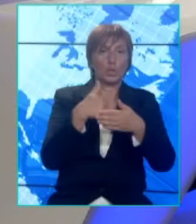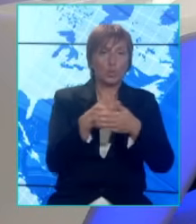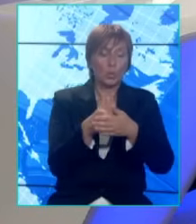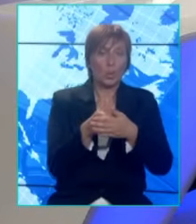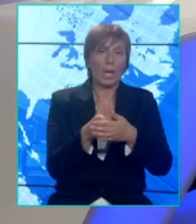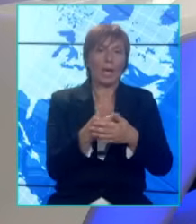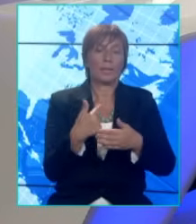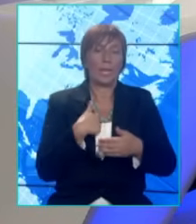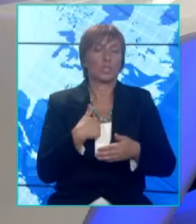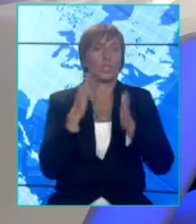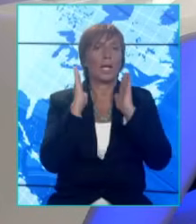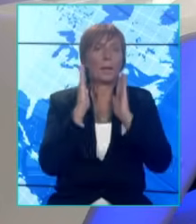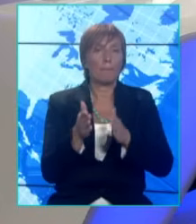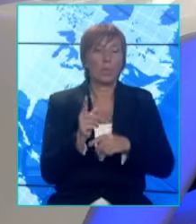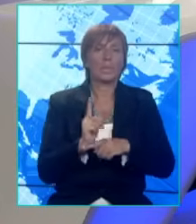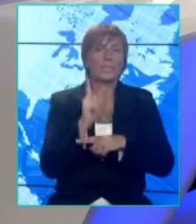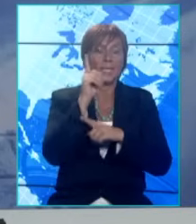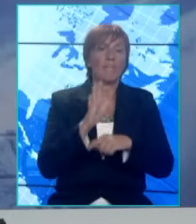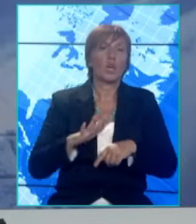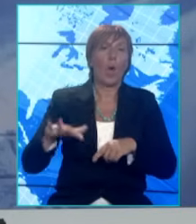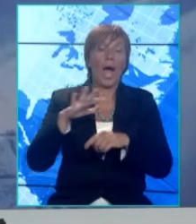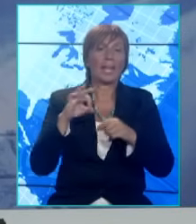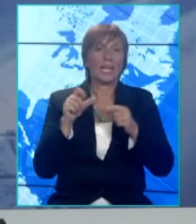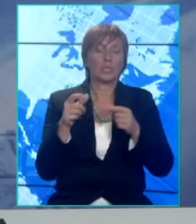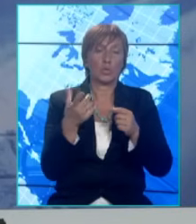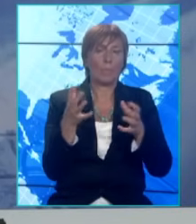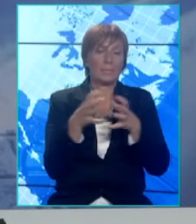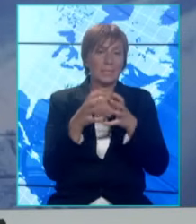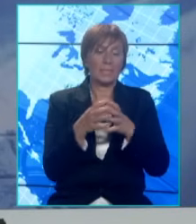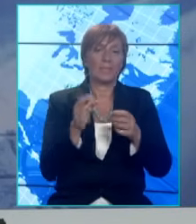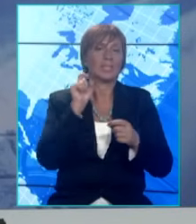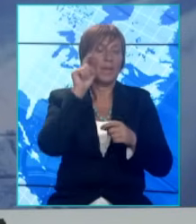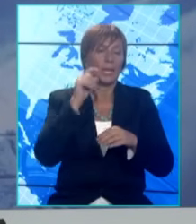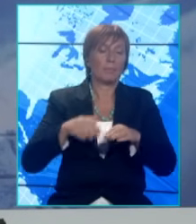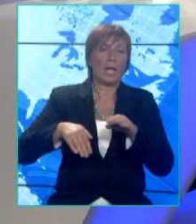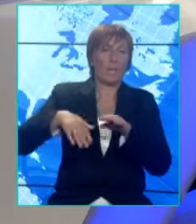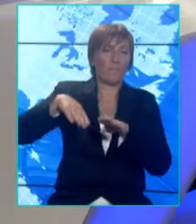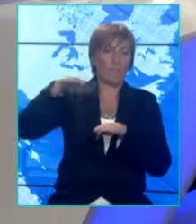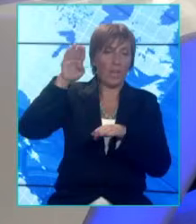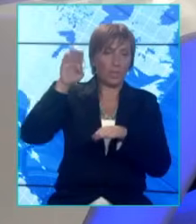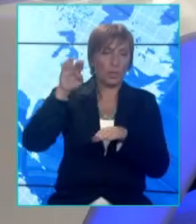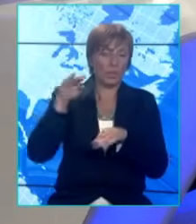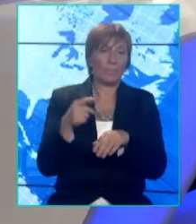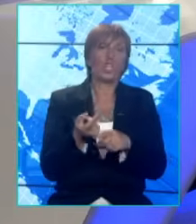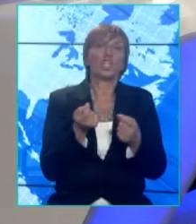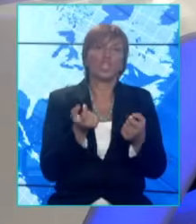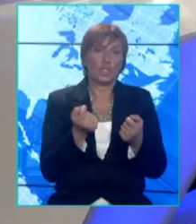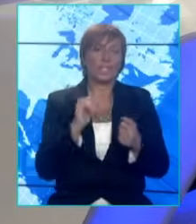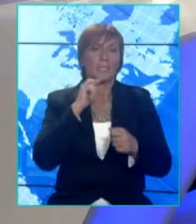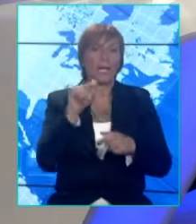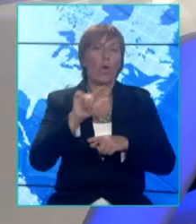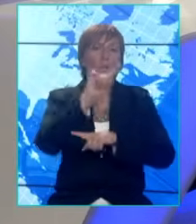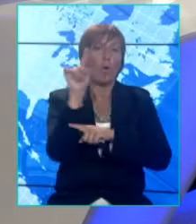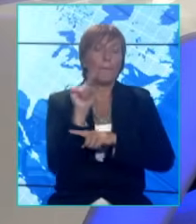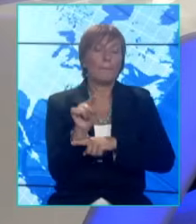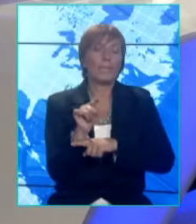našeg puta prema Sjevernoatlantskom savezu svakog dana je sve veća i veća. Ali činjenica je da je to pitanje